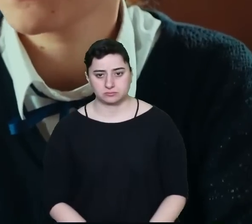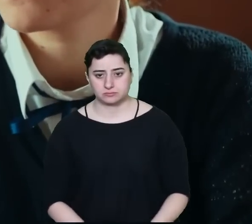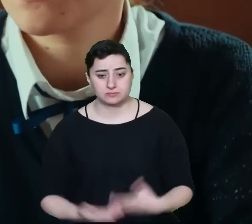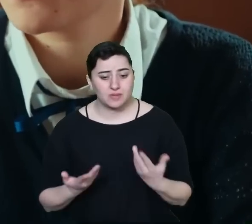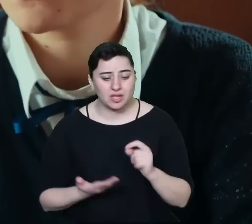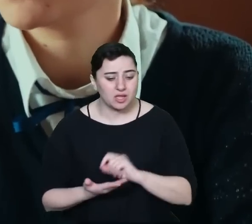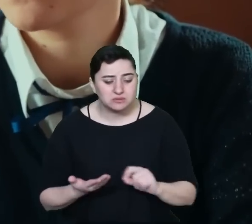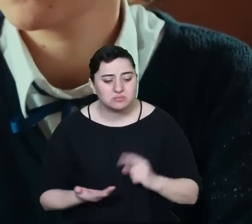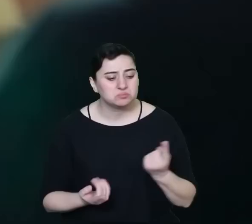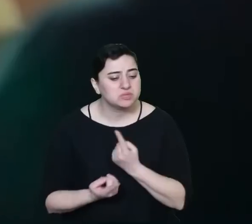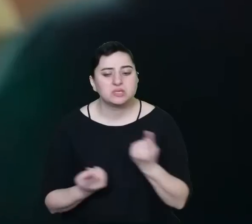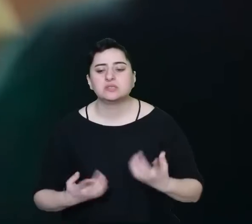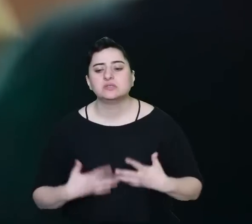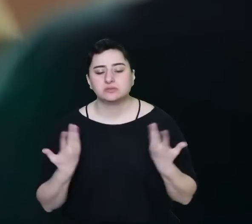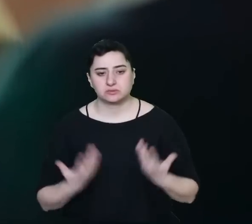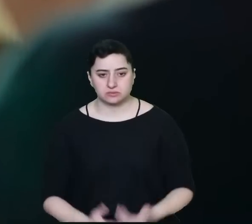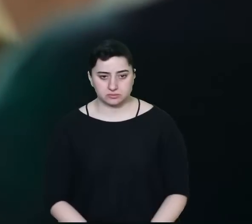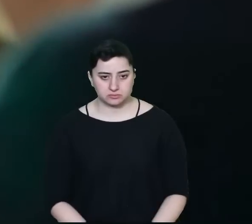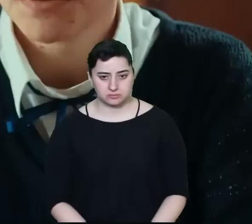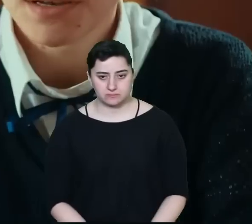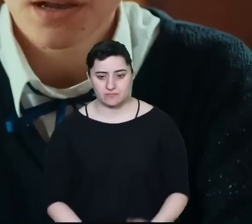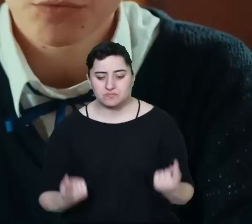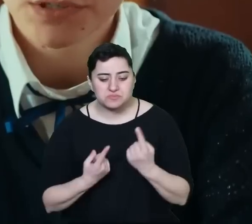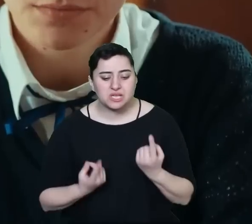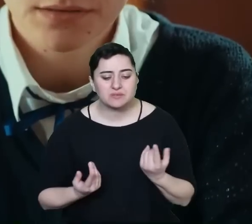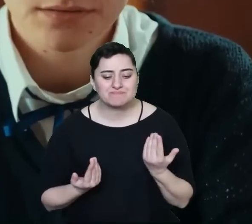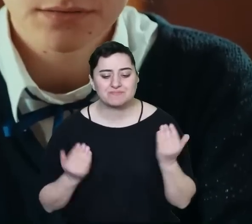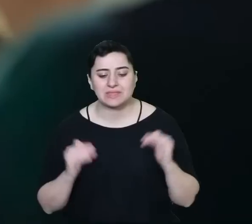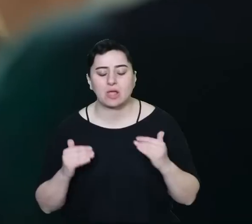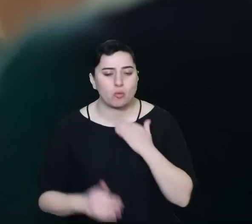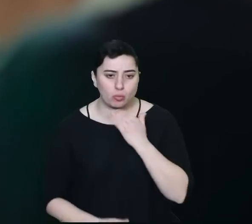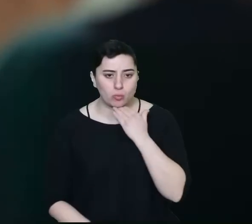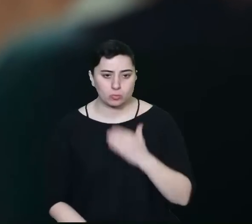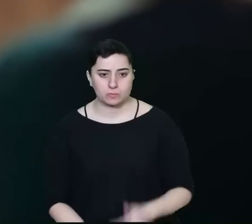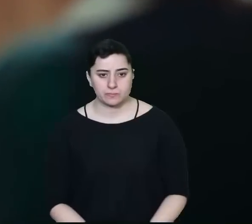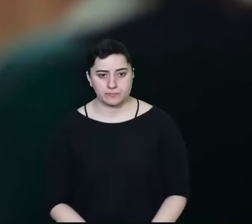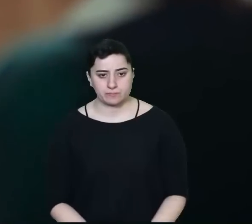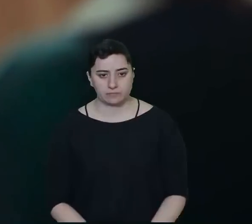Ne yazmak ne de başka bir şey. Hiçbir şey gelmiyor içimden.